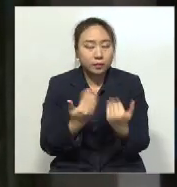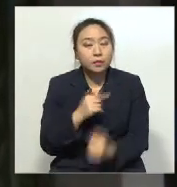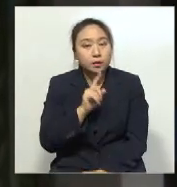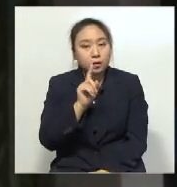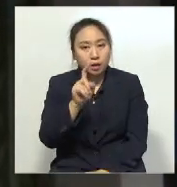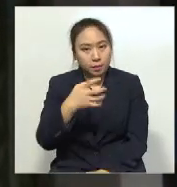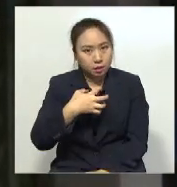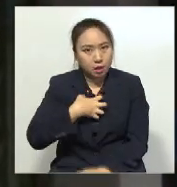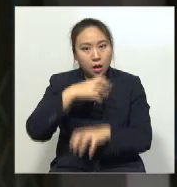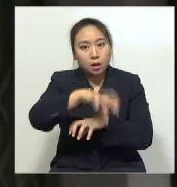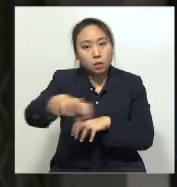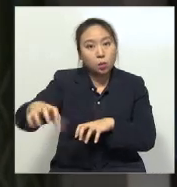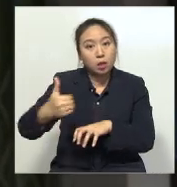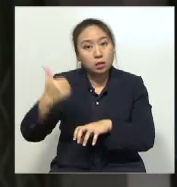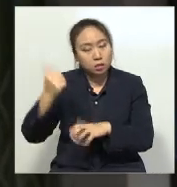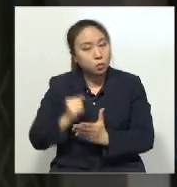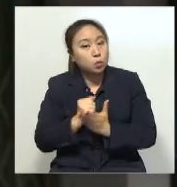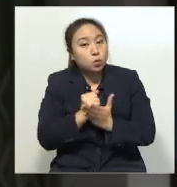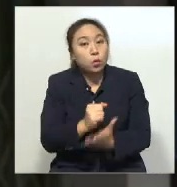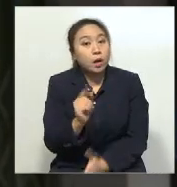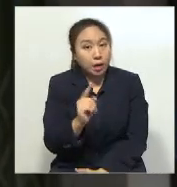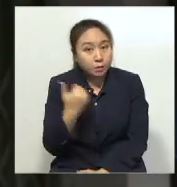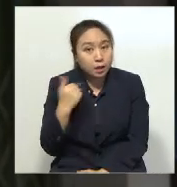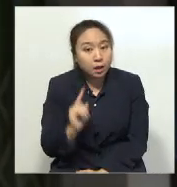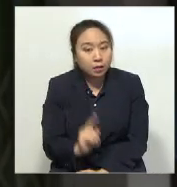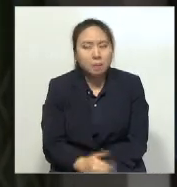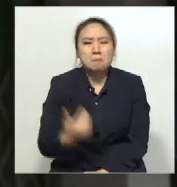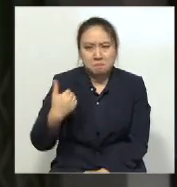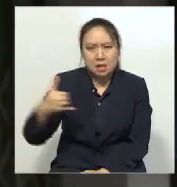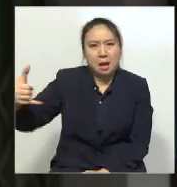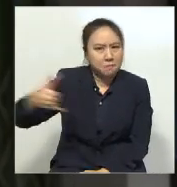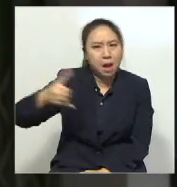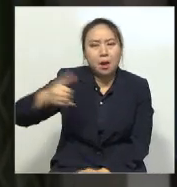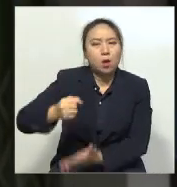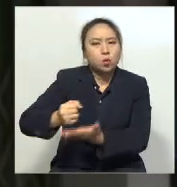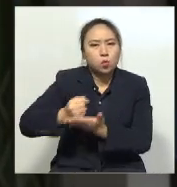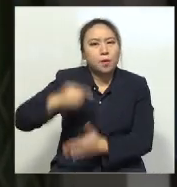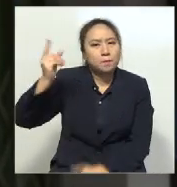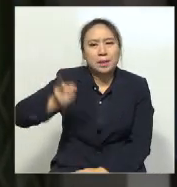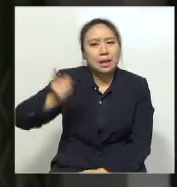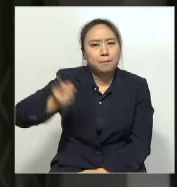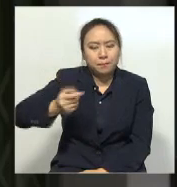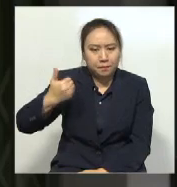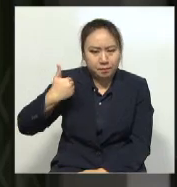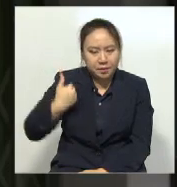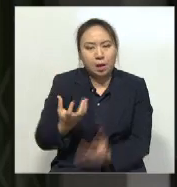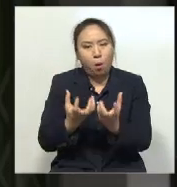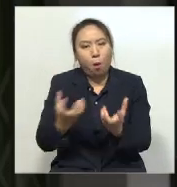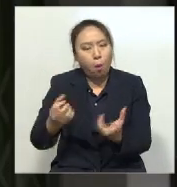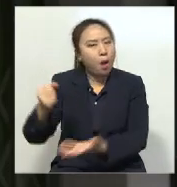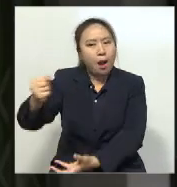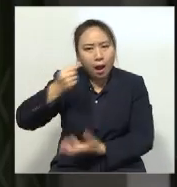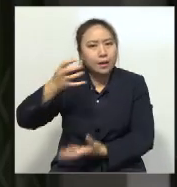งานอื่นที่เกี่ยวข้องเข้ามาช่วยเหลือในด้านไหนอีกไหมคะ อ๋อเข้ามาประจำเลยเพราะไอ้มาแบบว่ามาแจกของน้ำท่วม